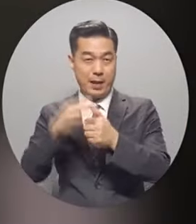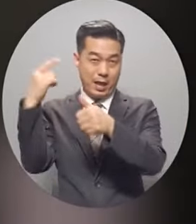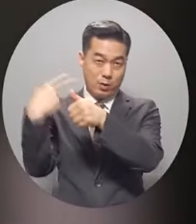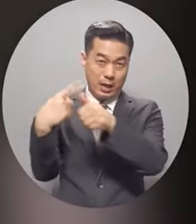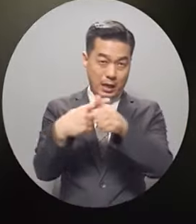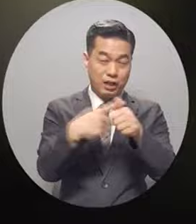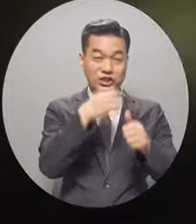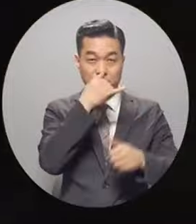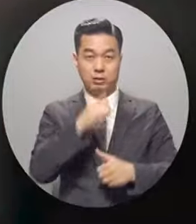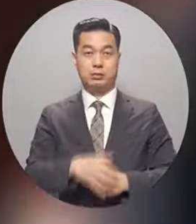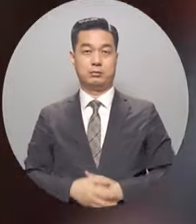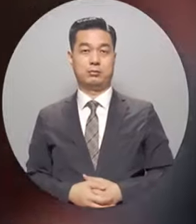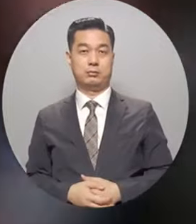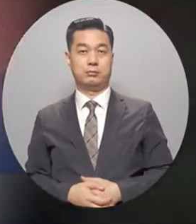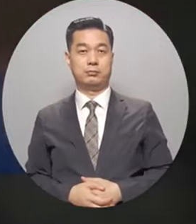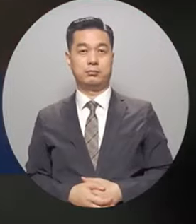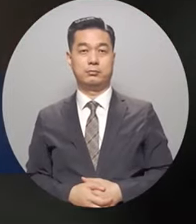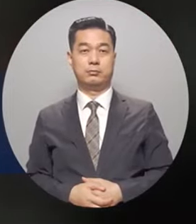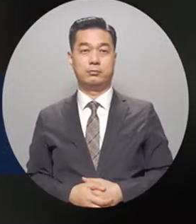내뱉습니다.